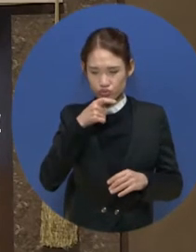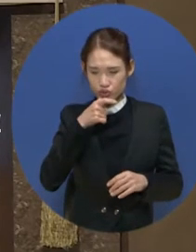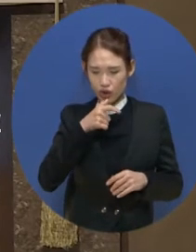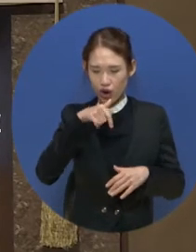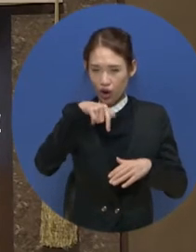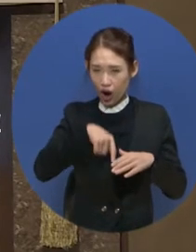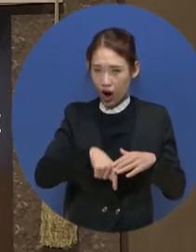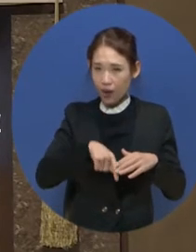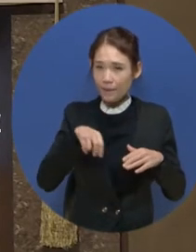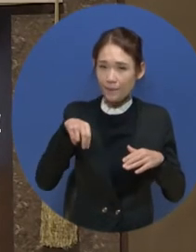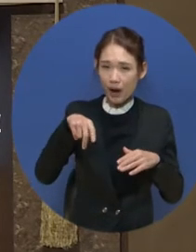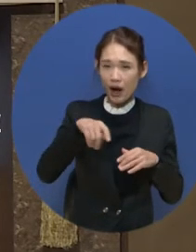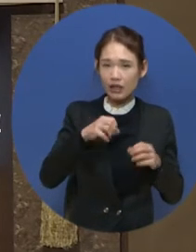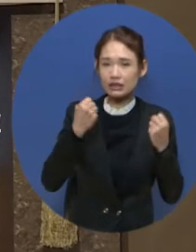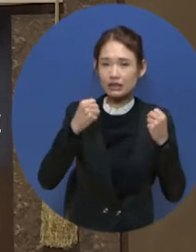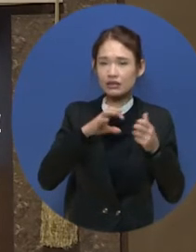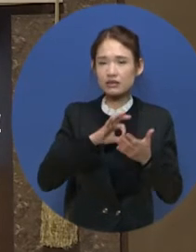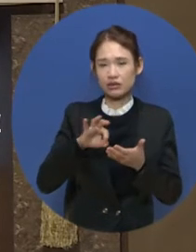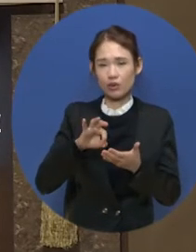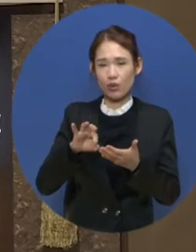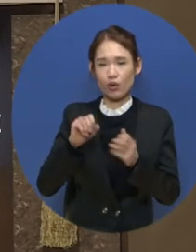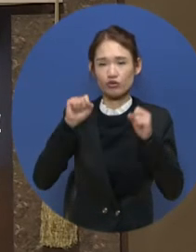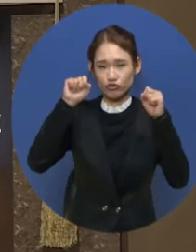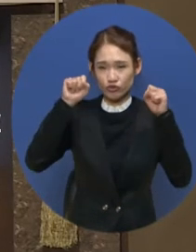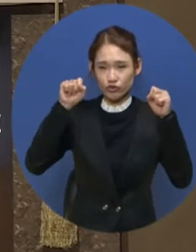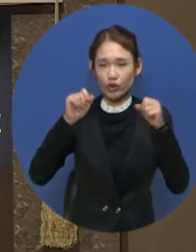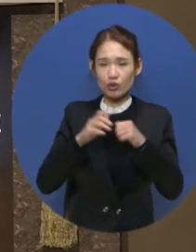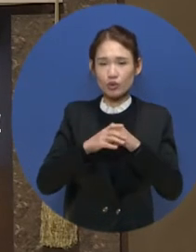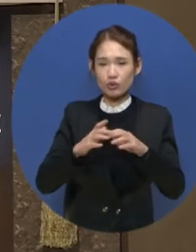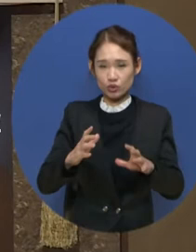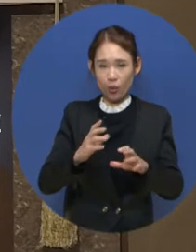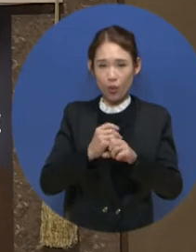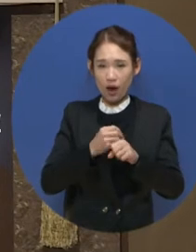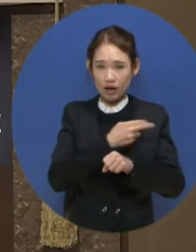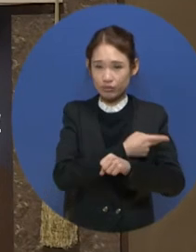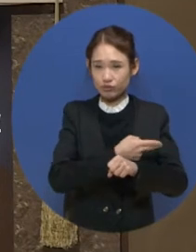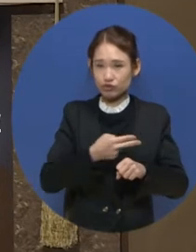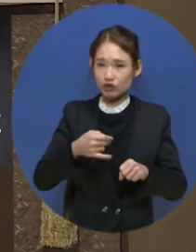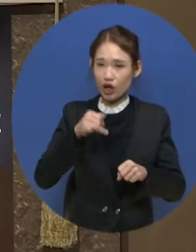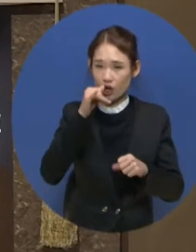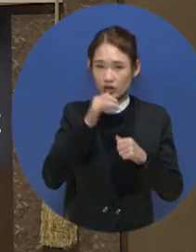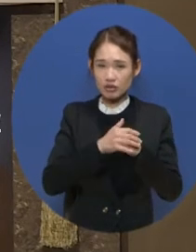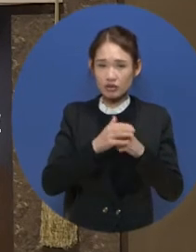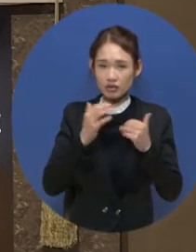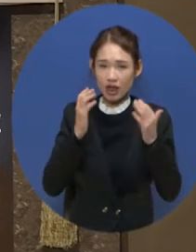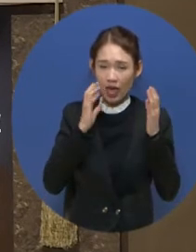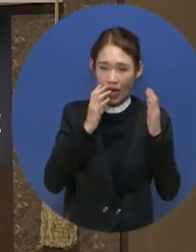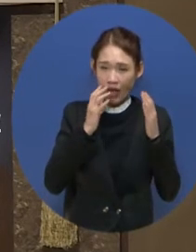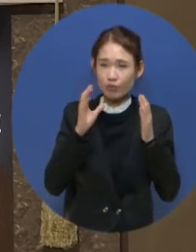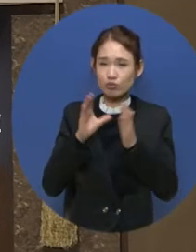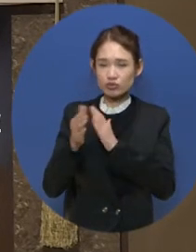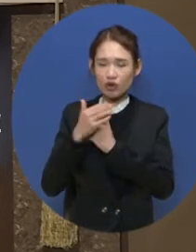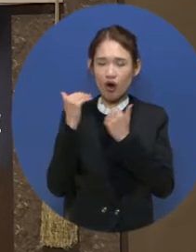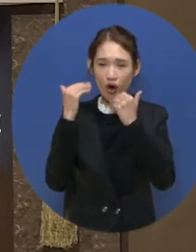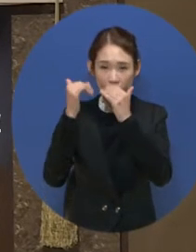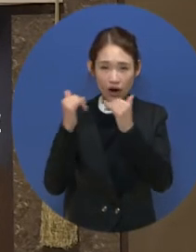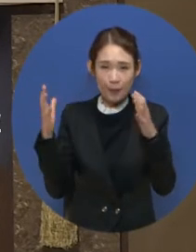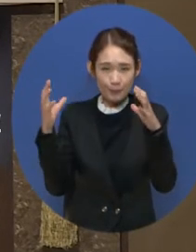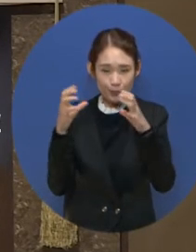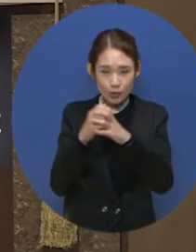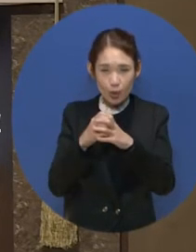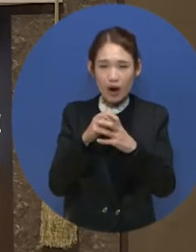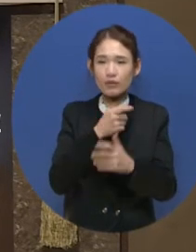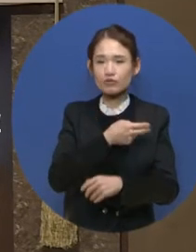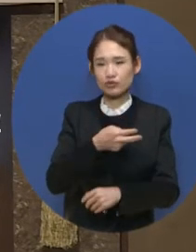운동은 저희가 통합 수용을 하고 있어요 어린아이들 서 부터 어른까지 통합 수영을 하는데 이게 효과가